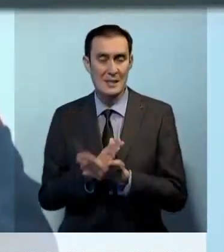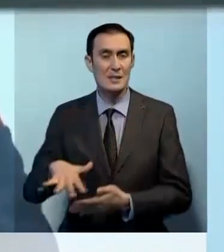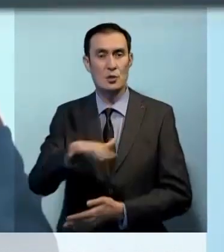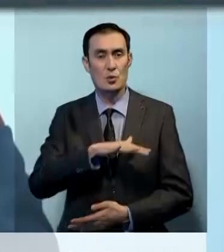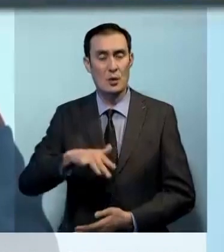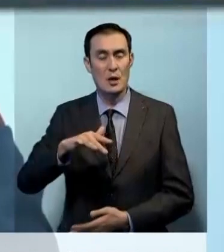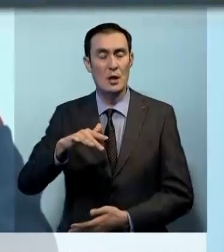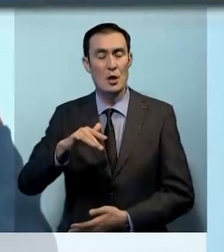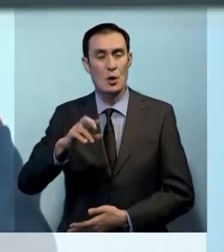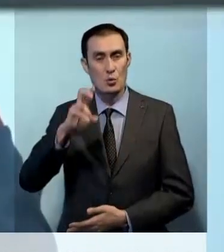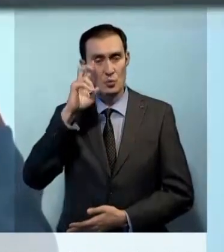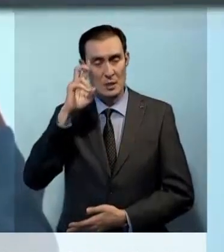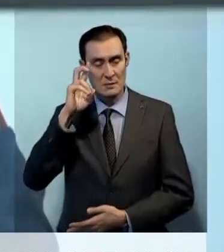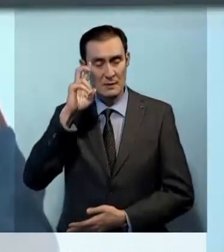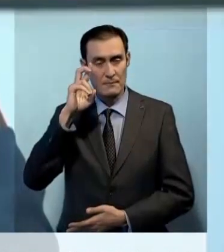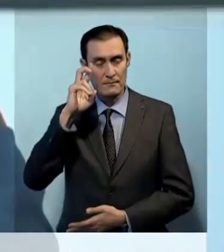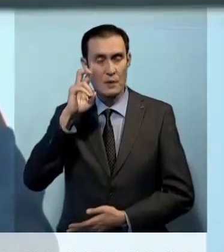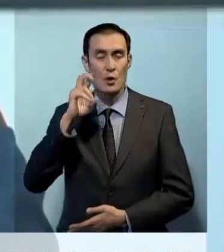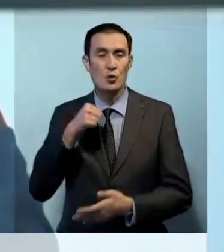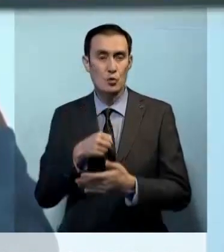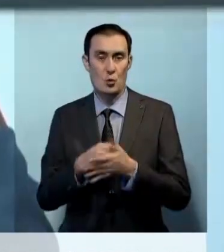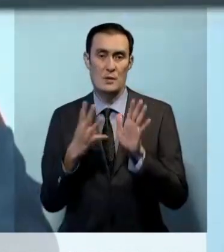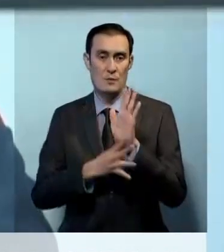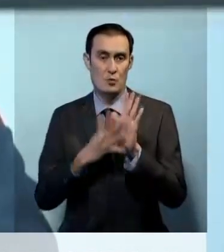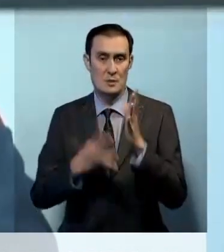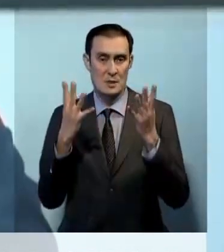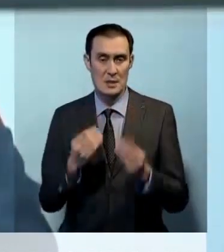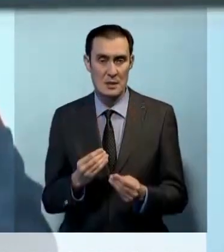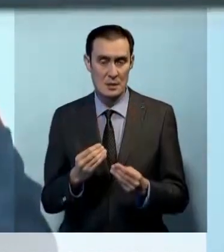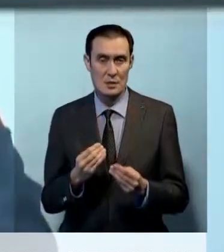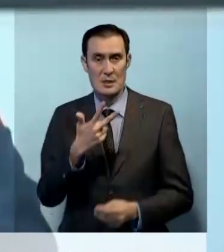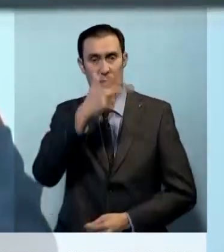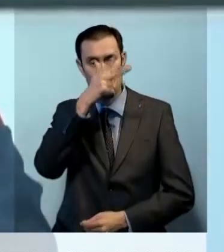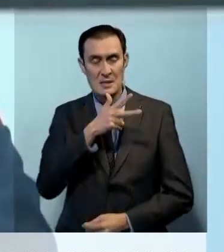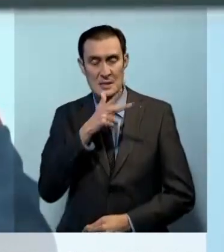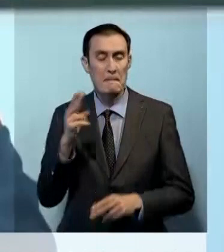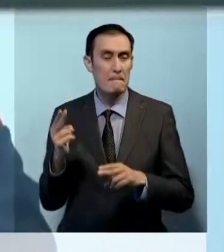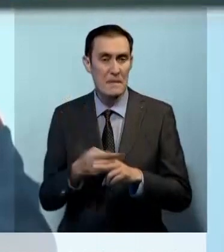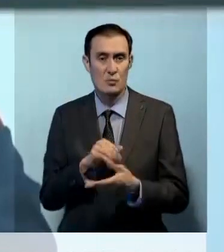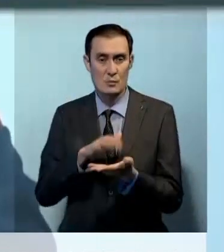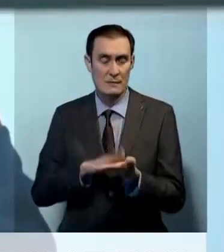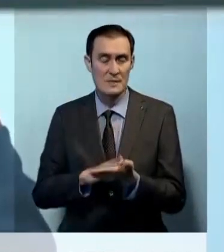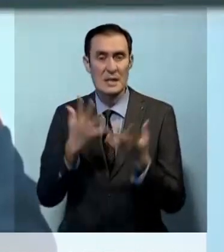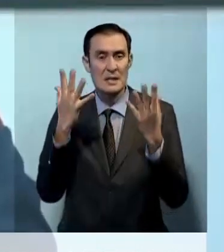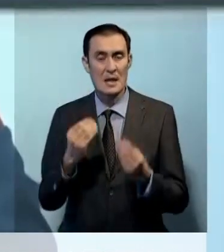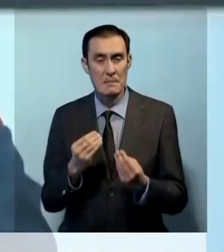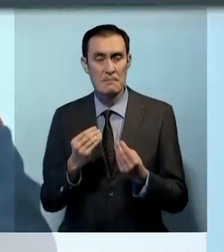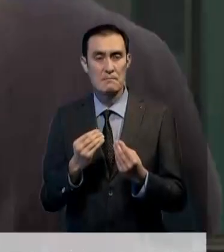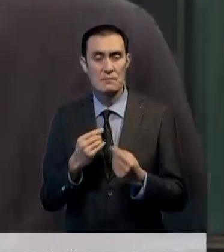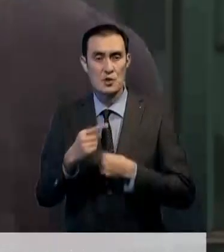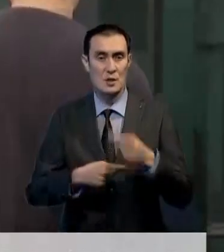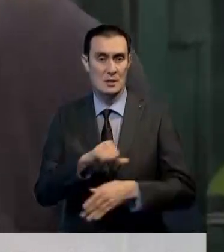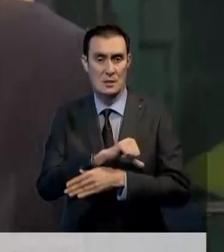территории стран-участников до 90 суток, без постановки на временный учет, со дня пересечения государственной